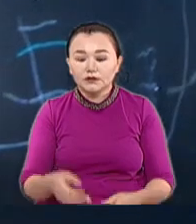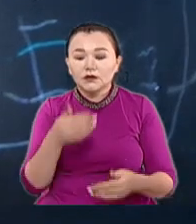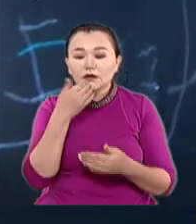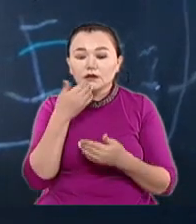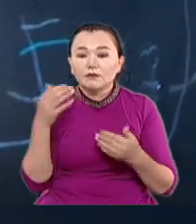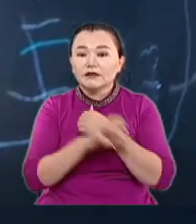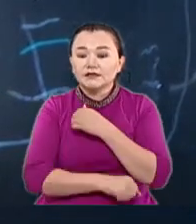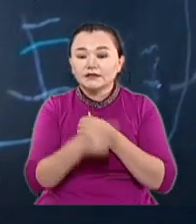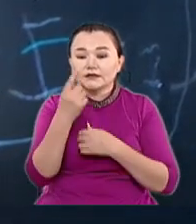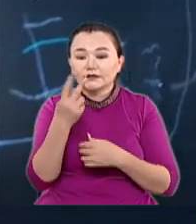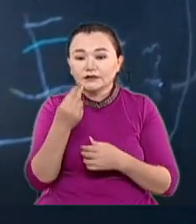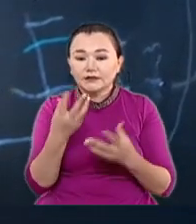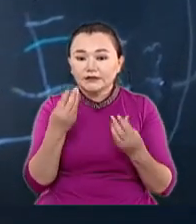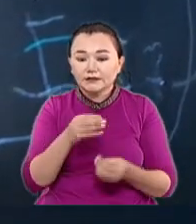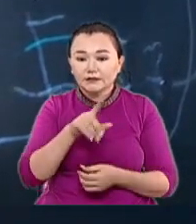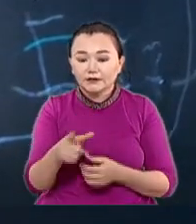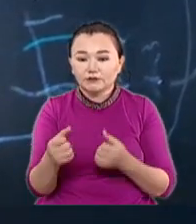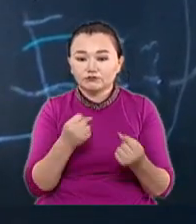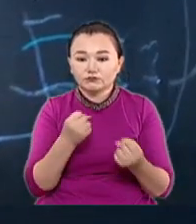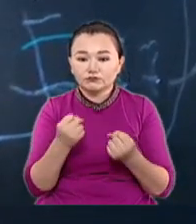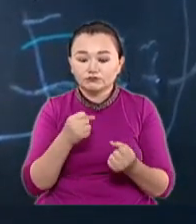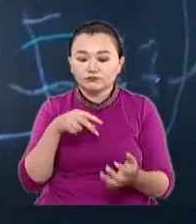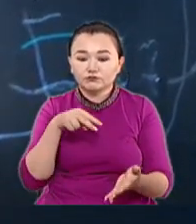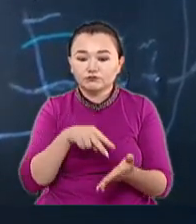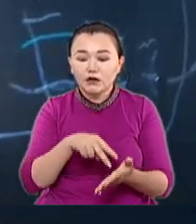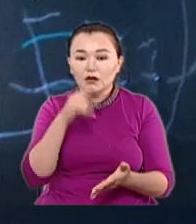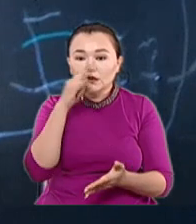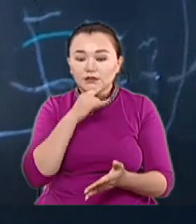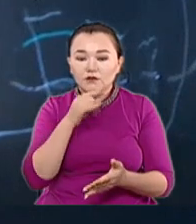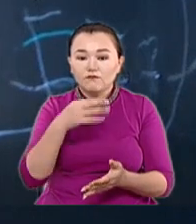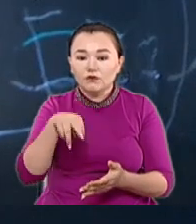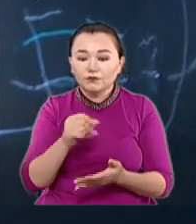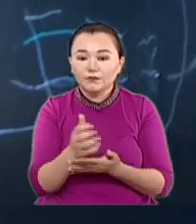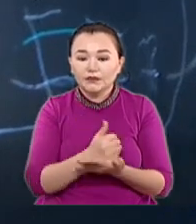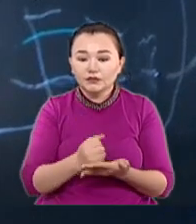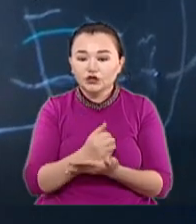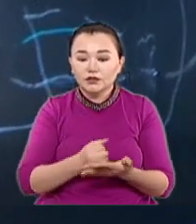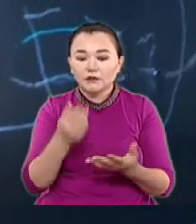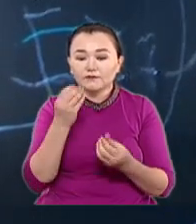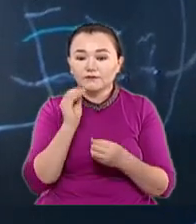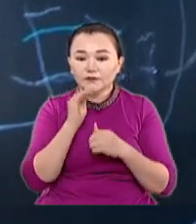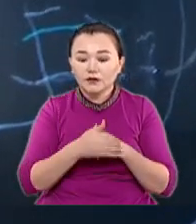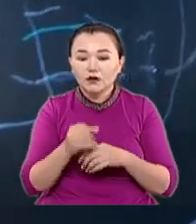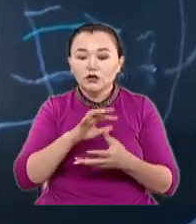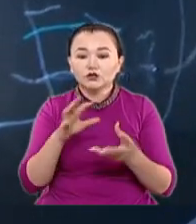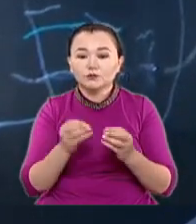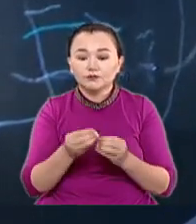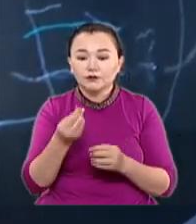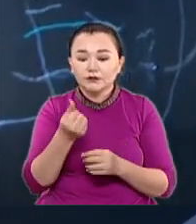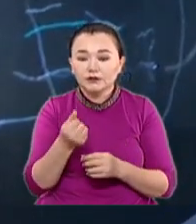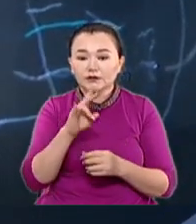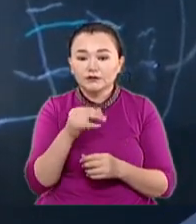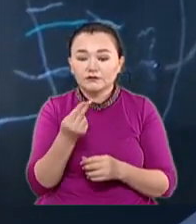Соңғы бірнеше күн ішінде теңге айтарлықтай нығая түсті. Мәселен, Қазақстан қор биржасындағы күндізгі сауда-саттық қорытындысы бойынша ұлттық